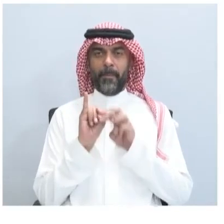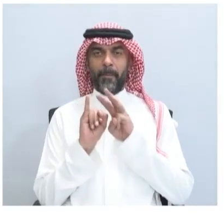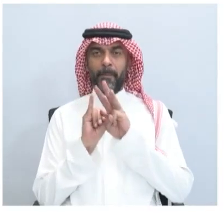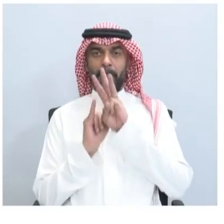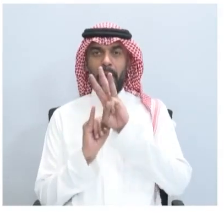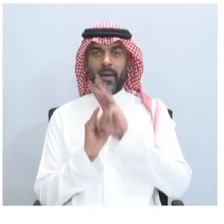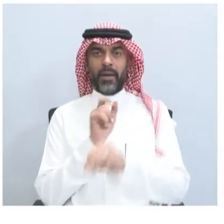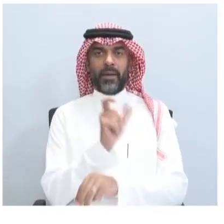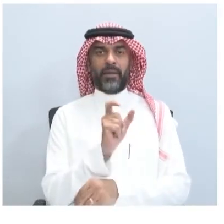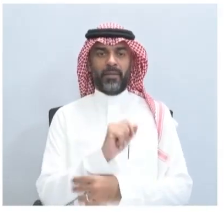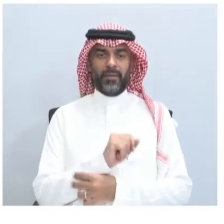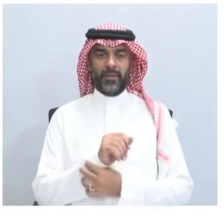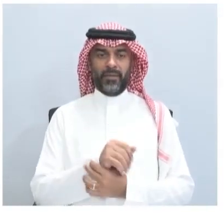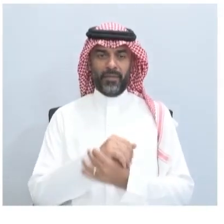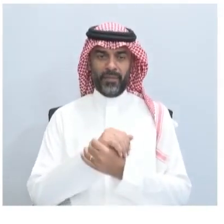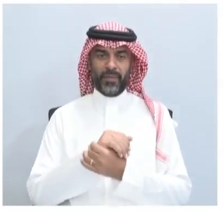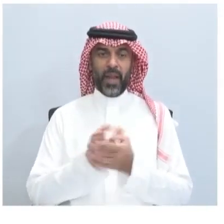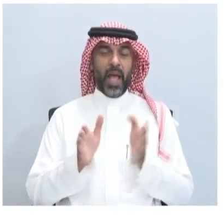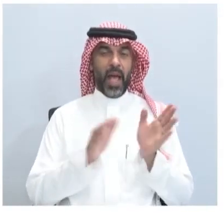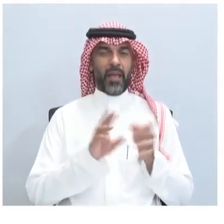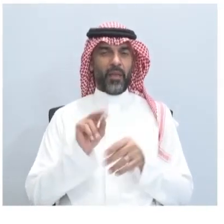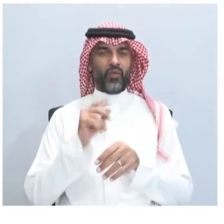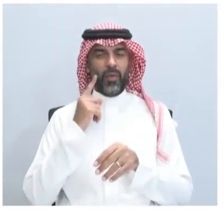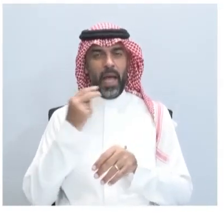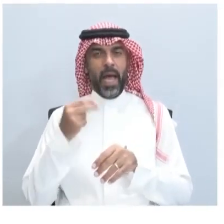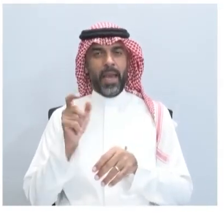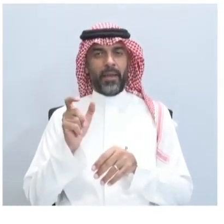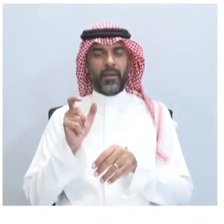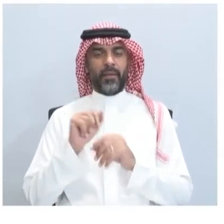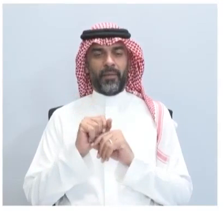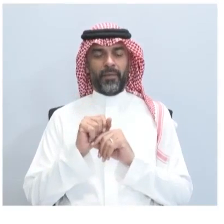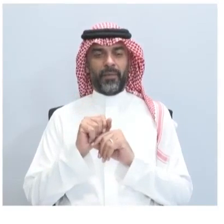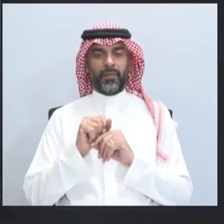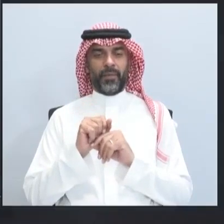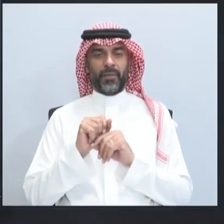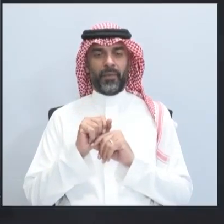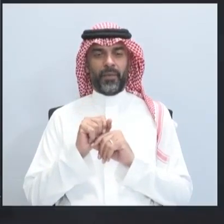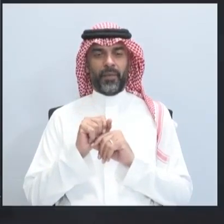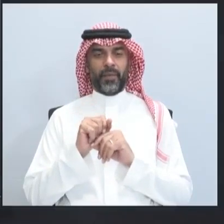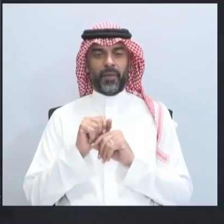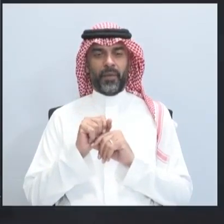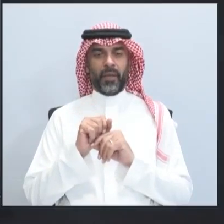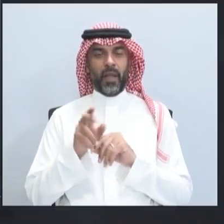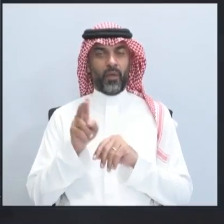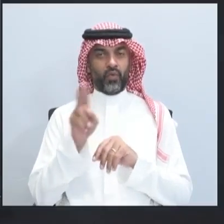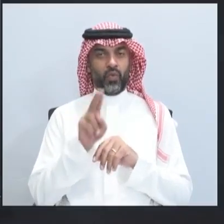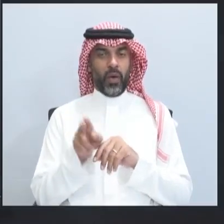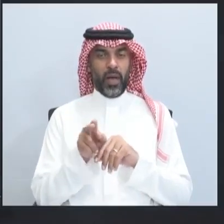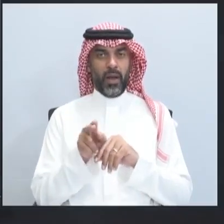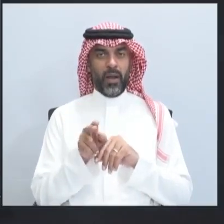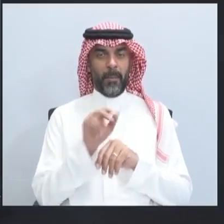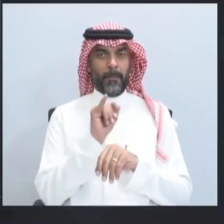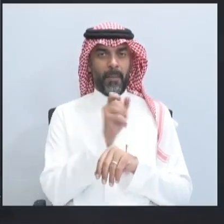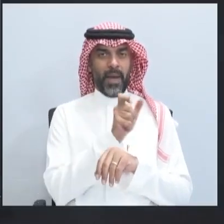ايضا مثال اخر عمن تبحث انت تسال ولذلك من